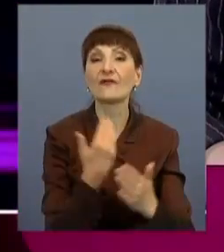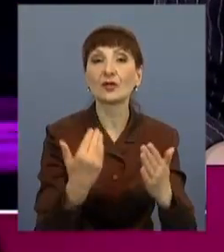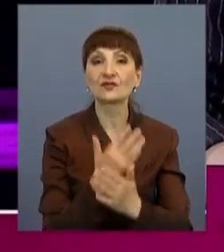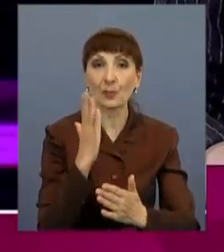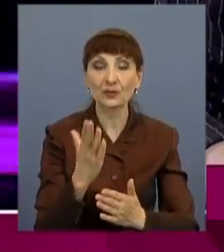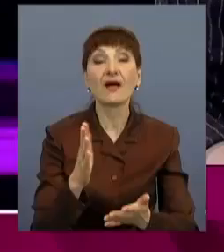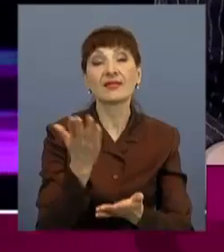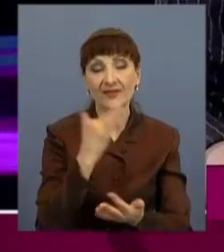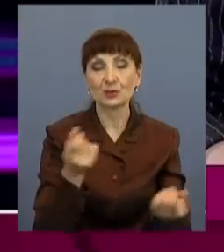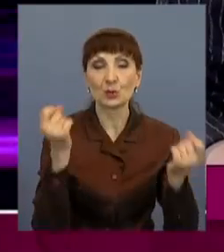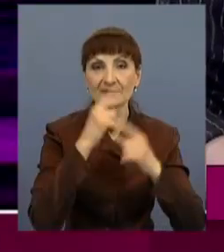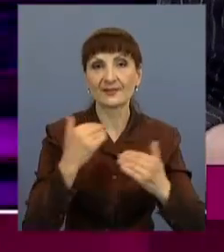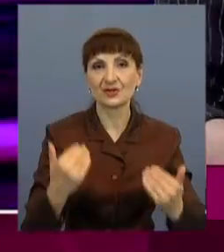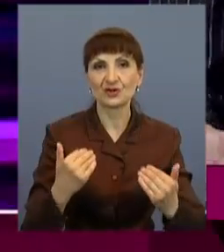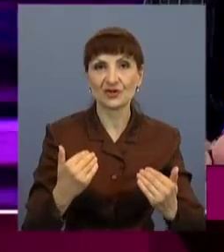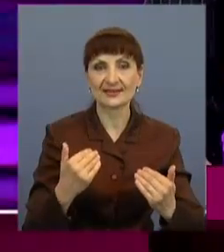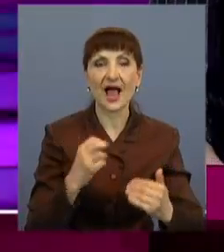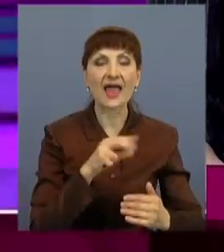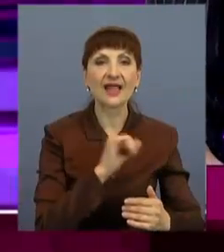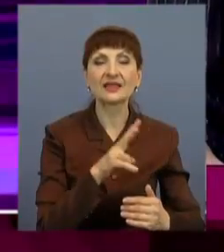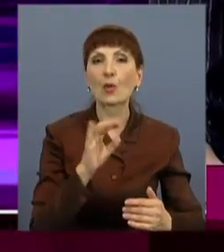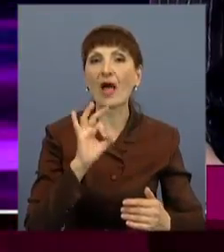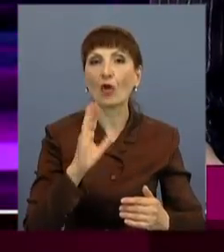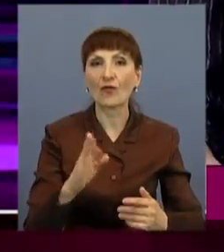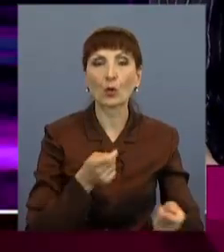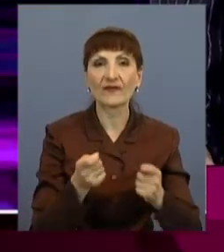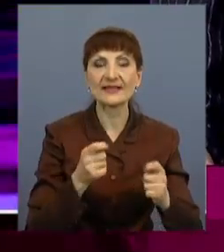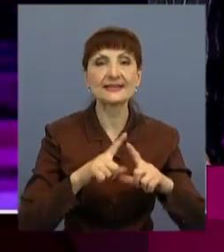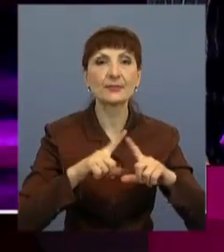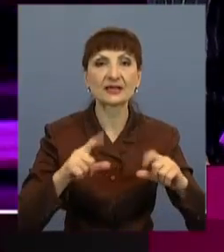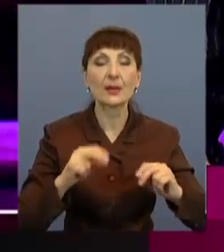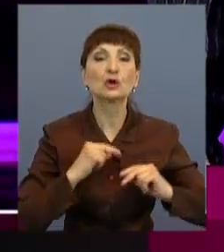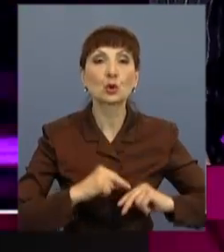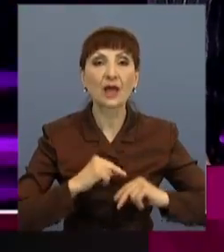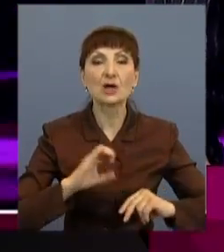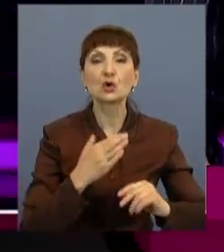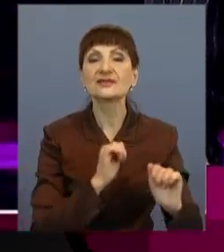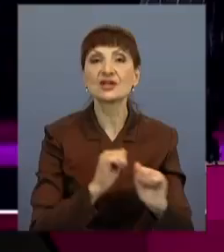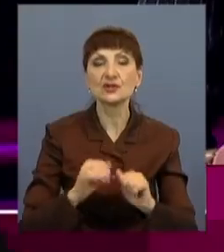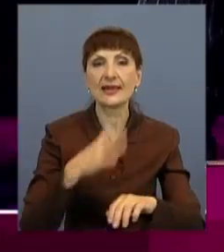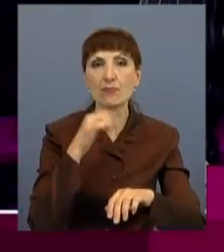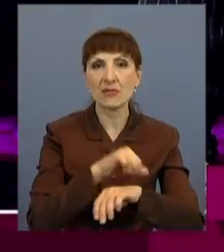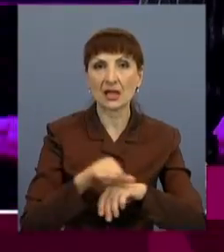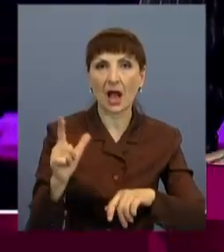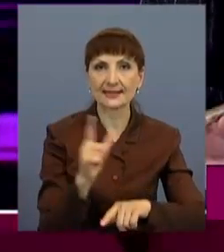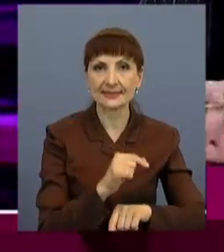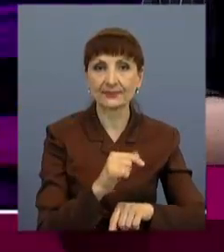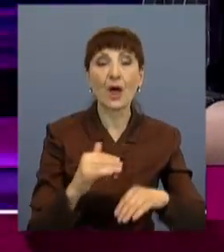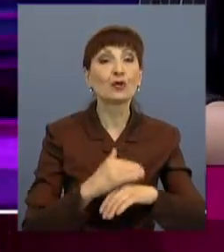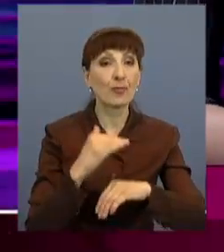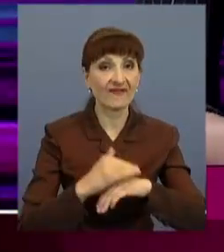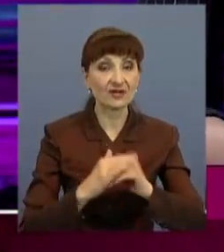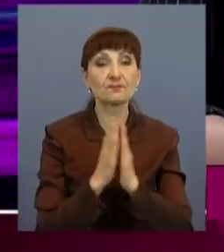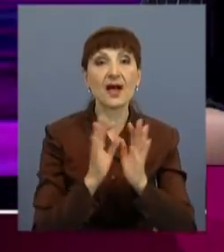грядут, узнаем прямо сейчас у Айданжана Нарматова, руководителя Департамента труда, соцзащиты и миграции. Добрый вечер.